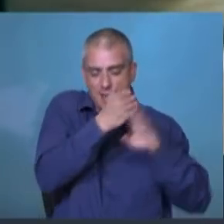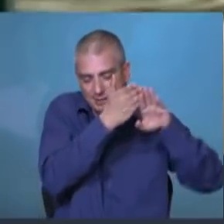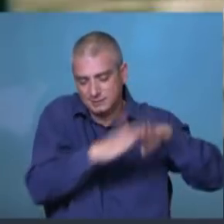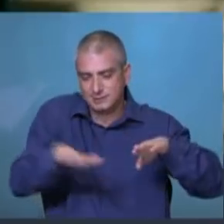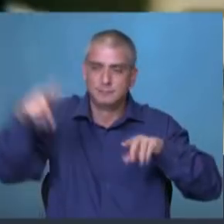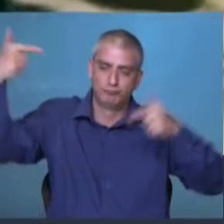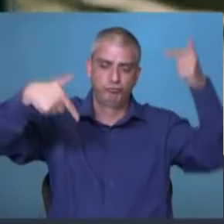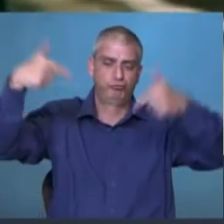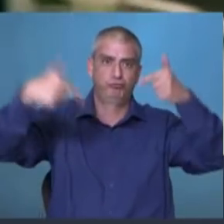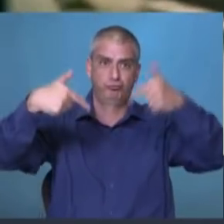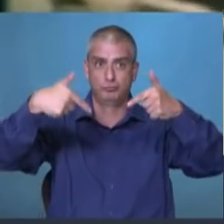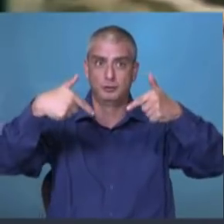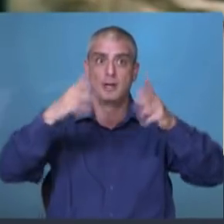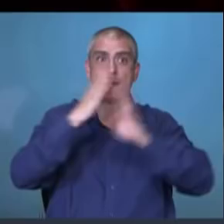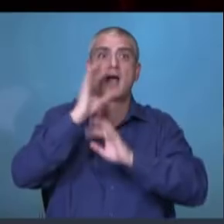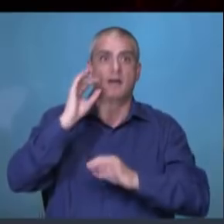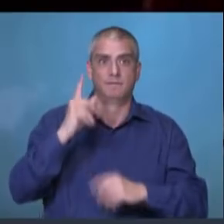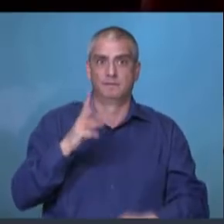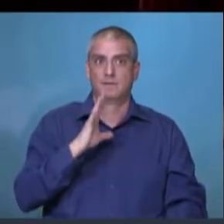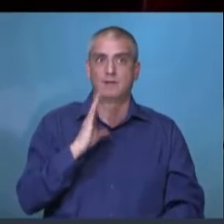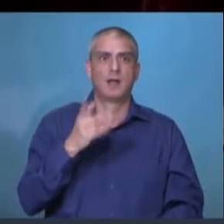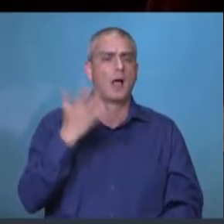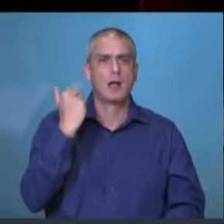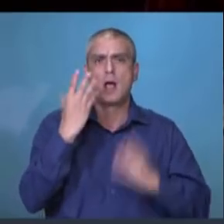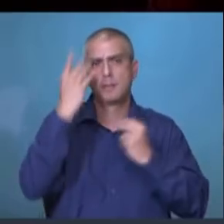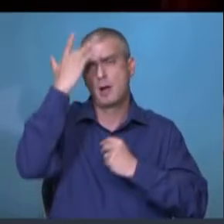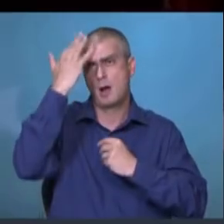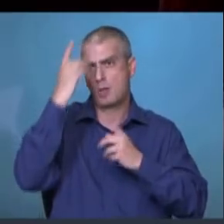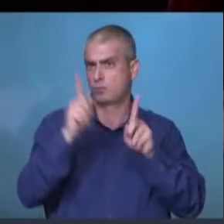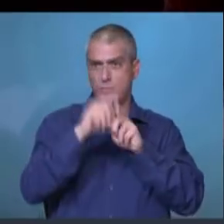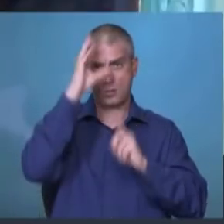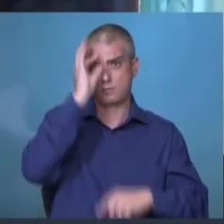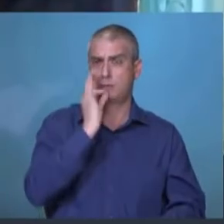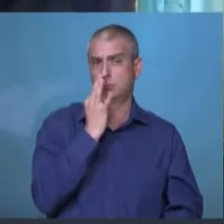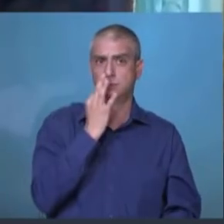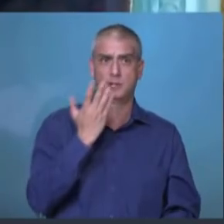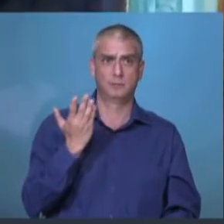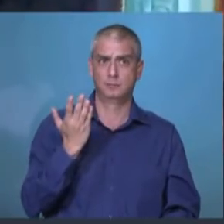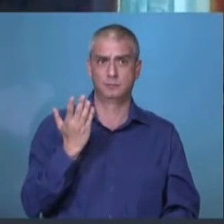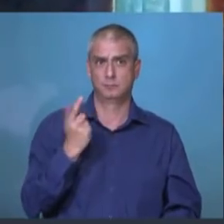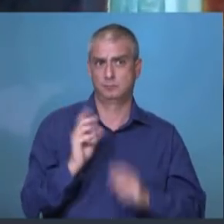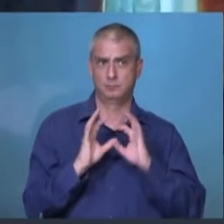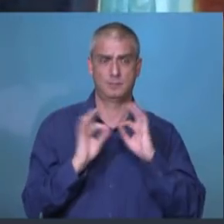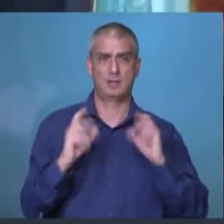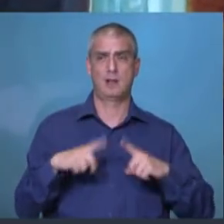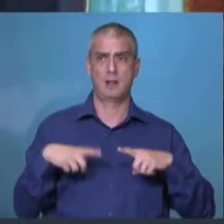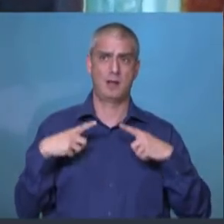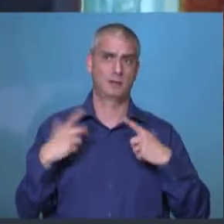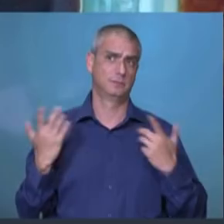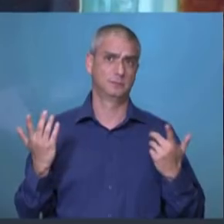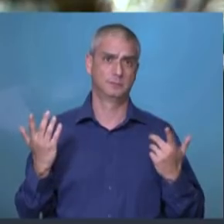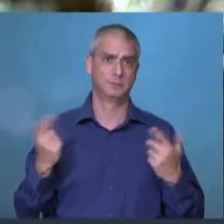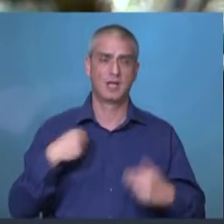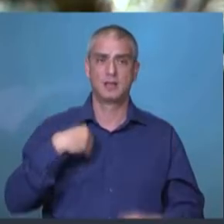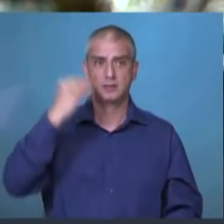הריגה, למערב קטלני לא פחות. היה לו הרבה חלומות, כמו בחור צעיר שמתחיל את החיים. אני